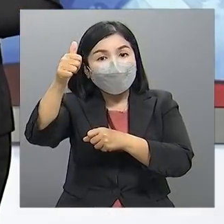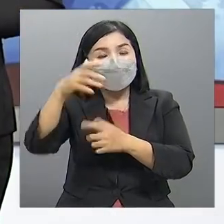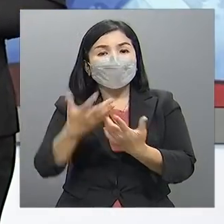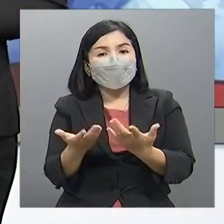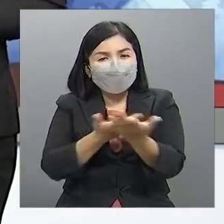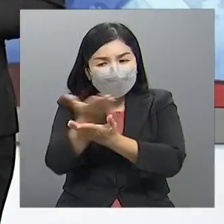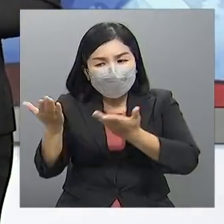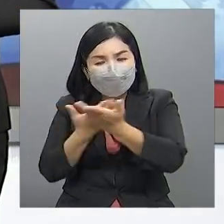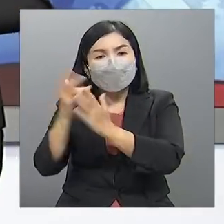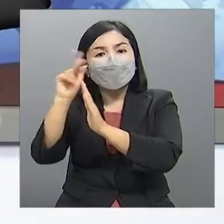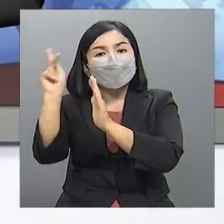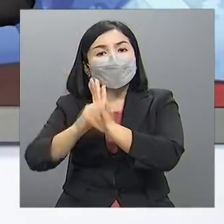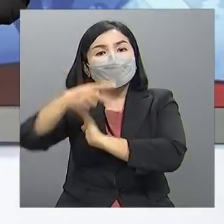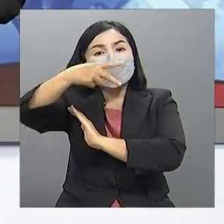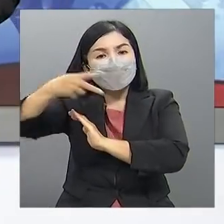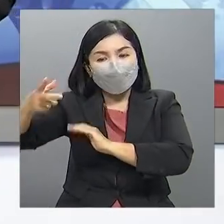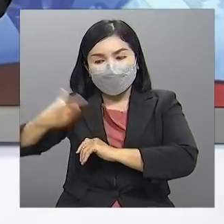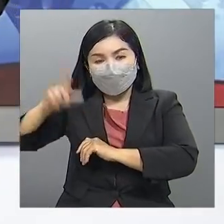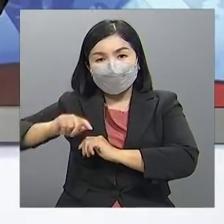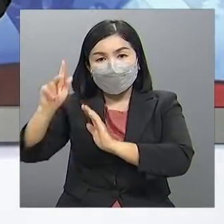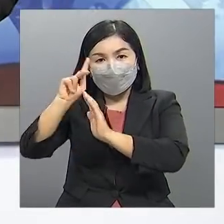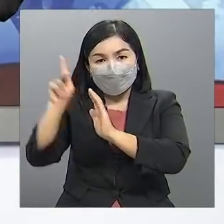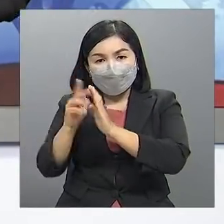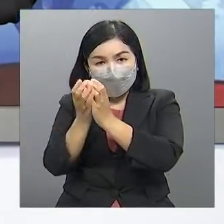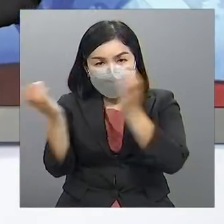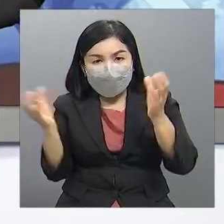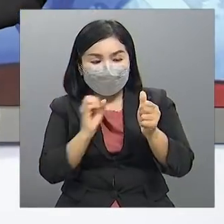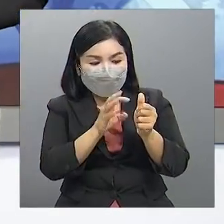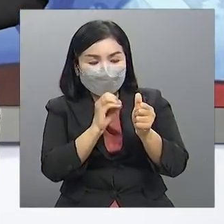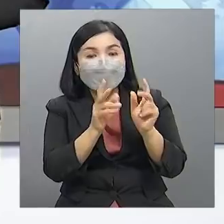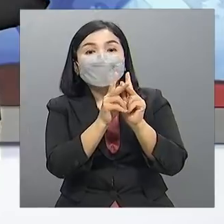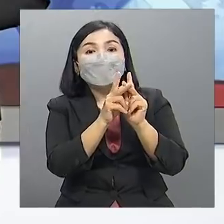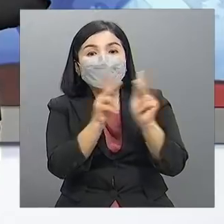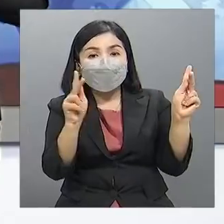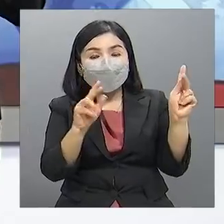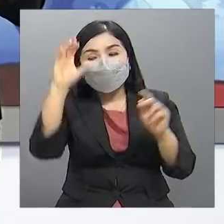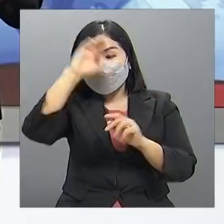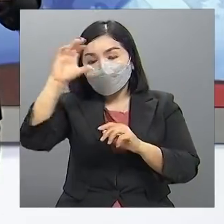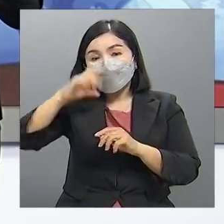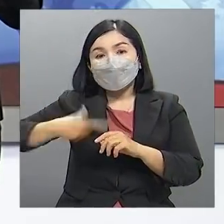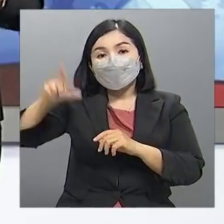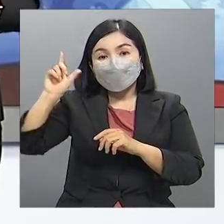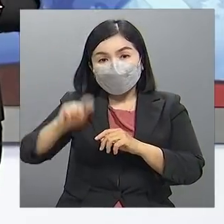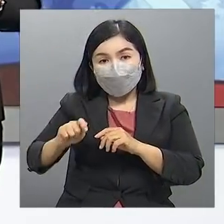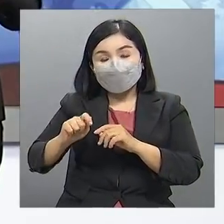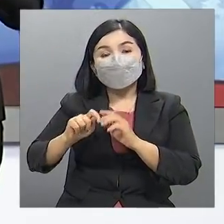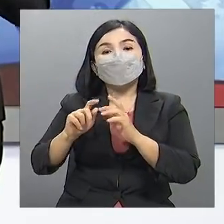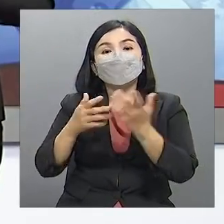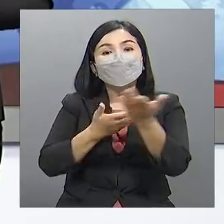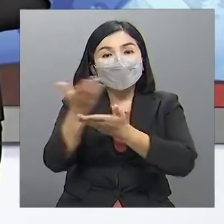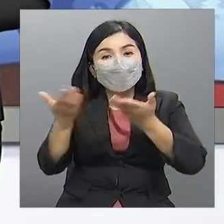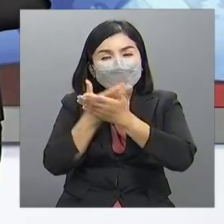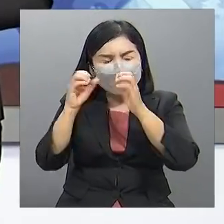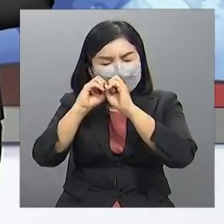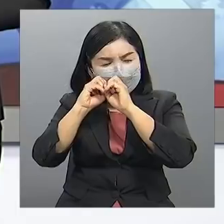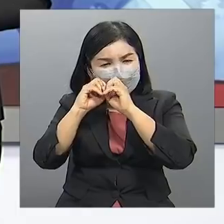ลาการศาลรัฐธรรมนูญแนะให้คณะกรรมการสรรหาตุลาการศาลรัฐธรรมนูญวินิจฉัยให้ชัดเจนและโด